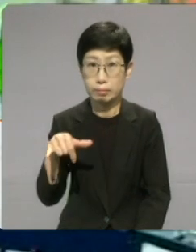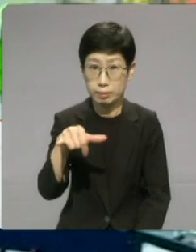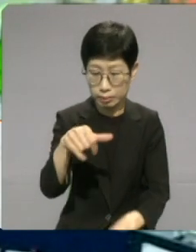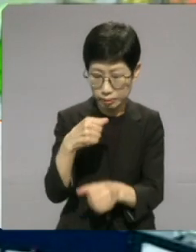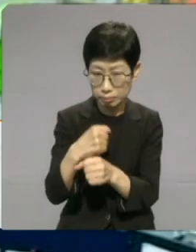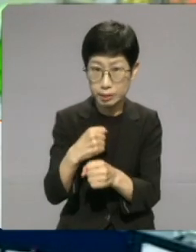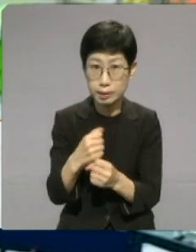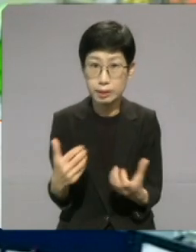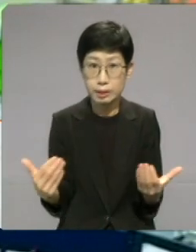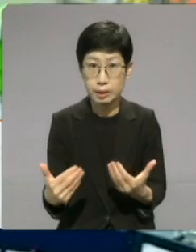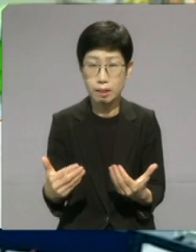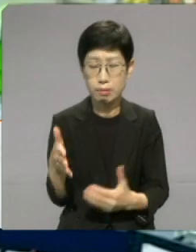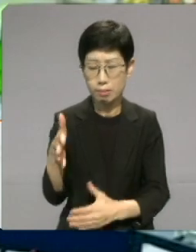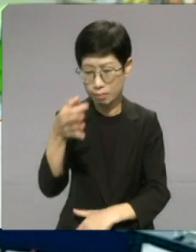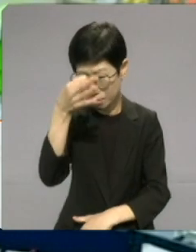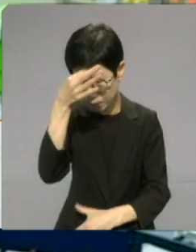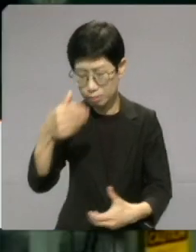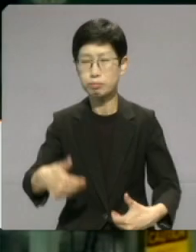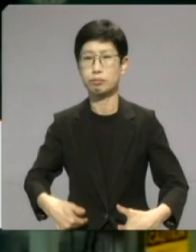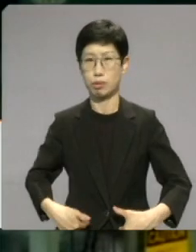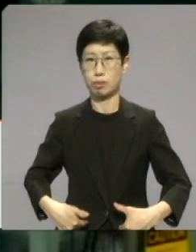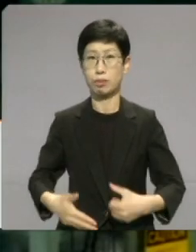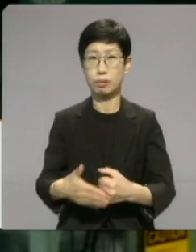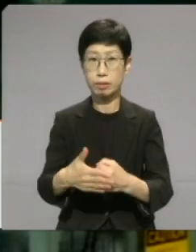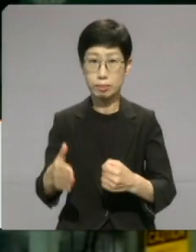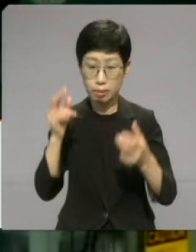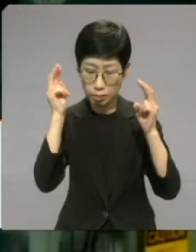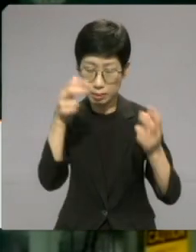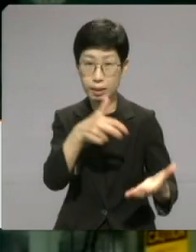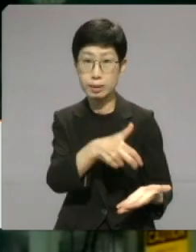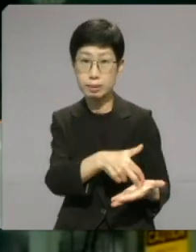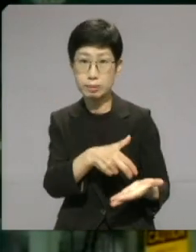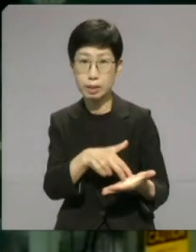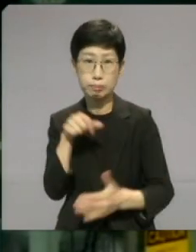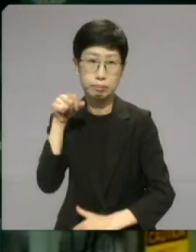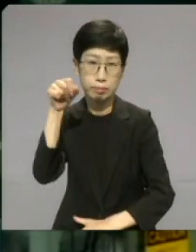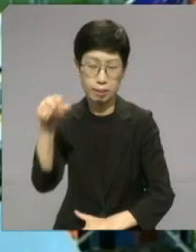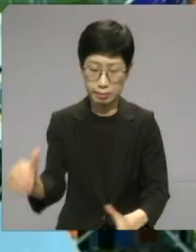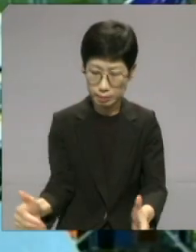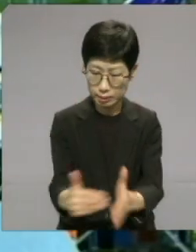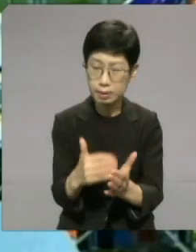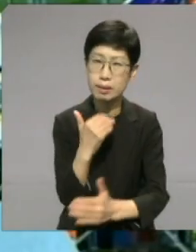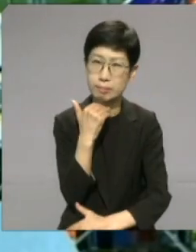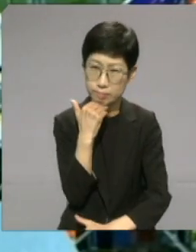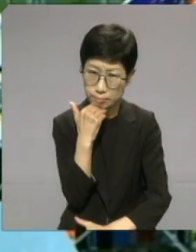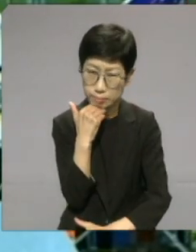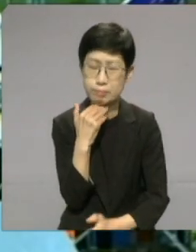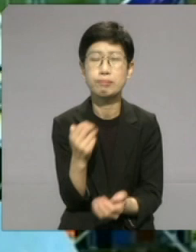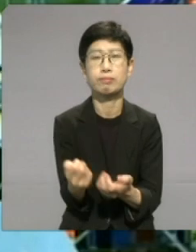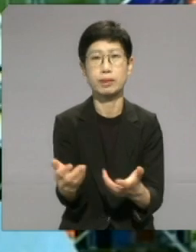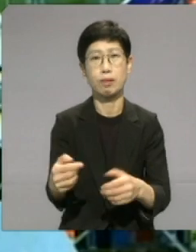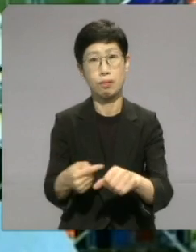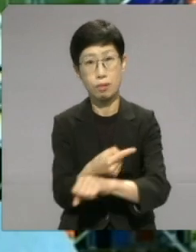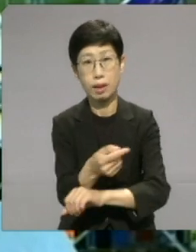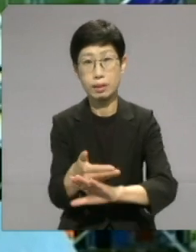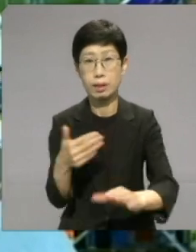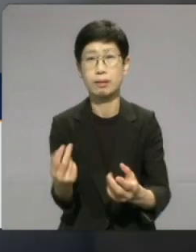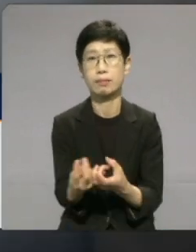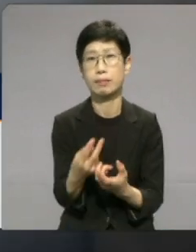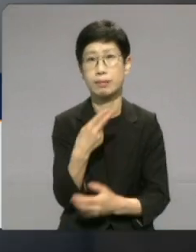생산은 전문 기술이 필요한 직업이기 때문에 회사측은 파업이 끝나기만을 기다리는 수밖에 없습니다